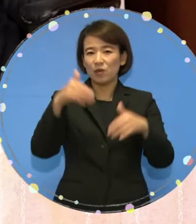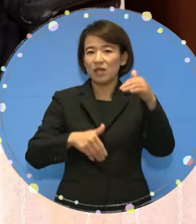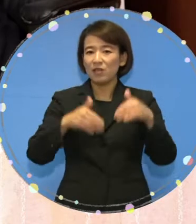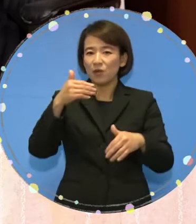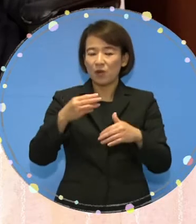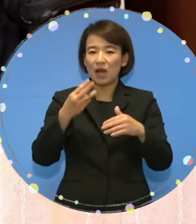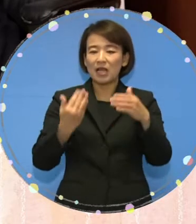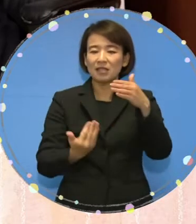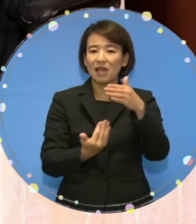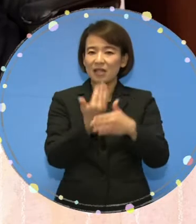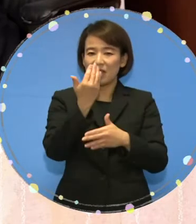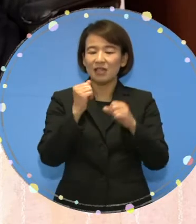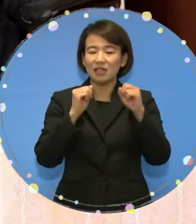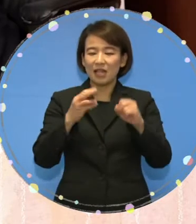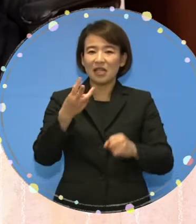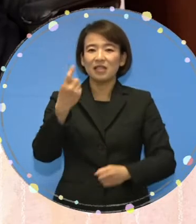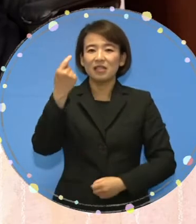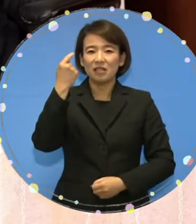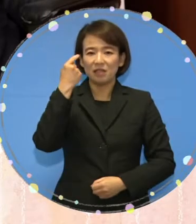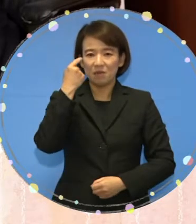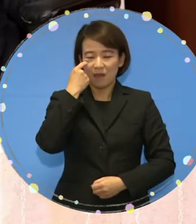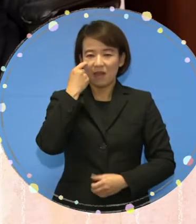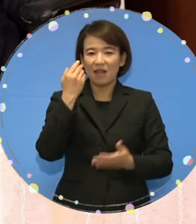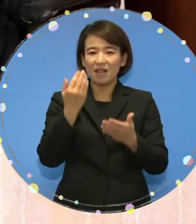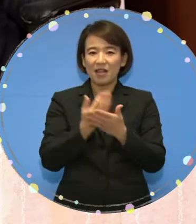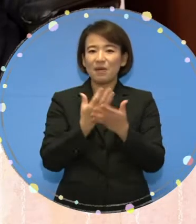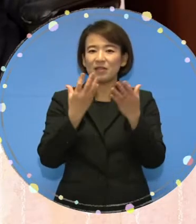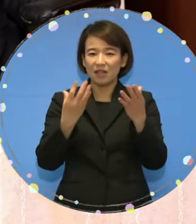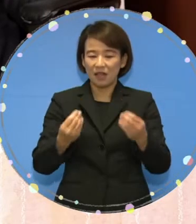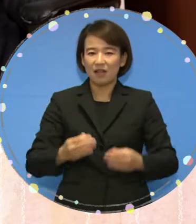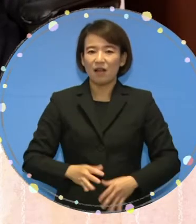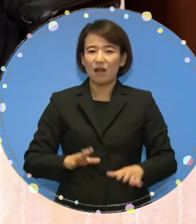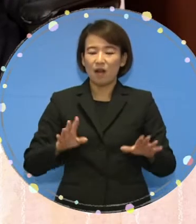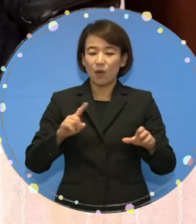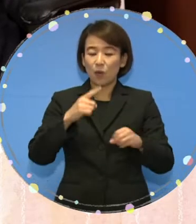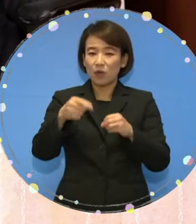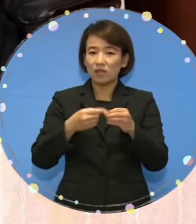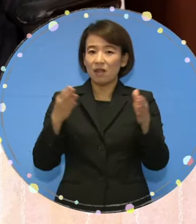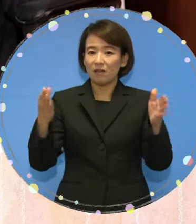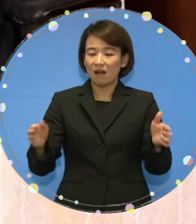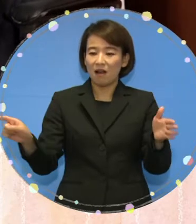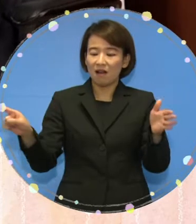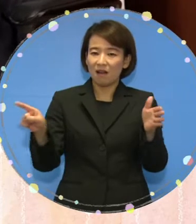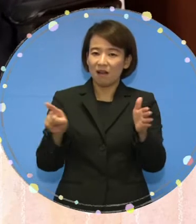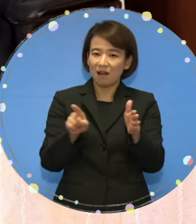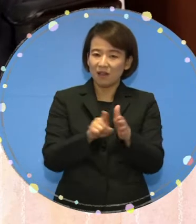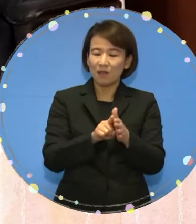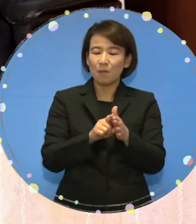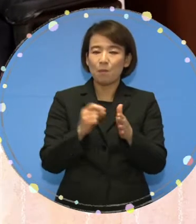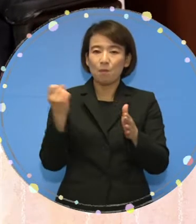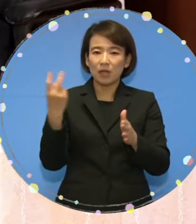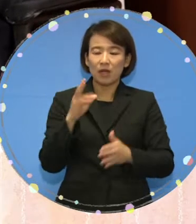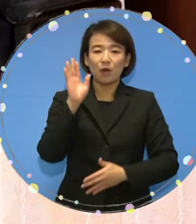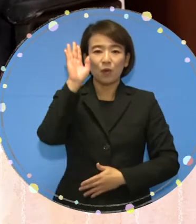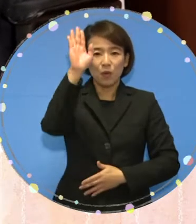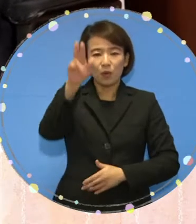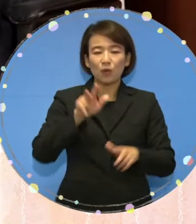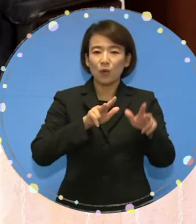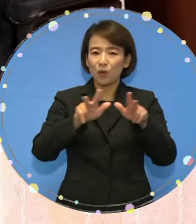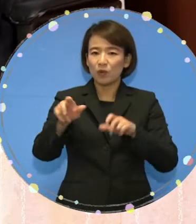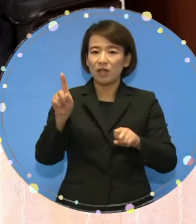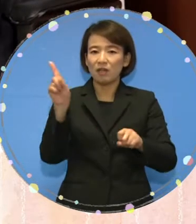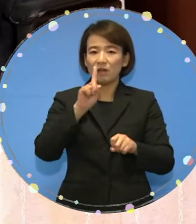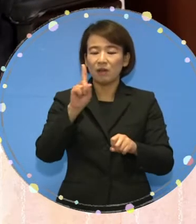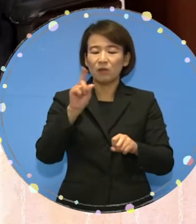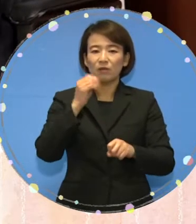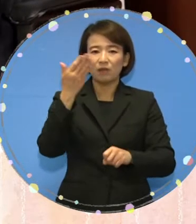では再生は外され3期目を迎えられたわけですがこの1年を振り返ってまた今後どのような行政